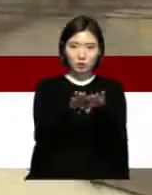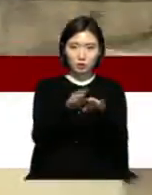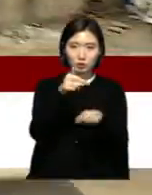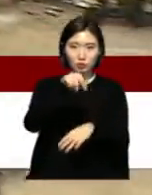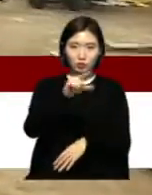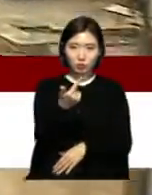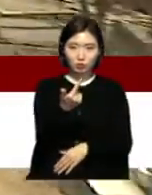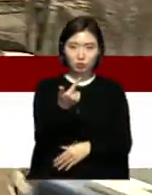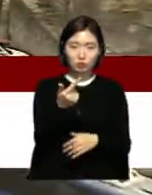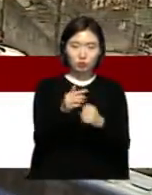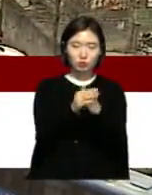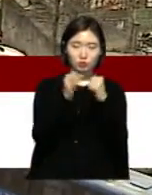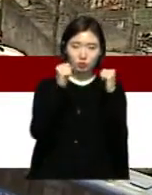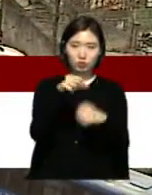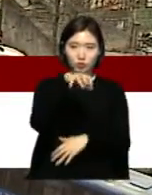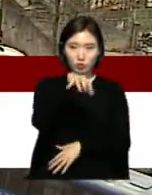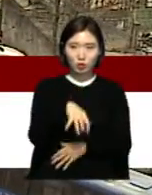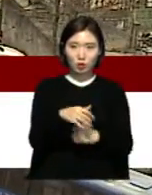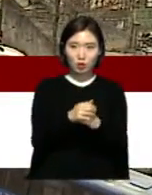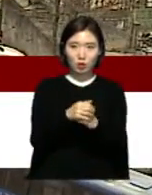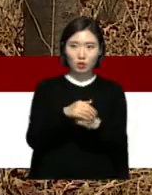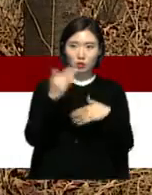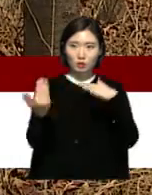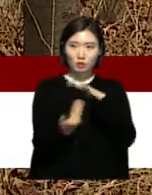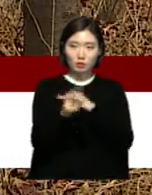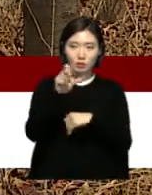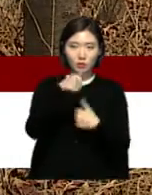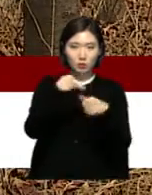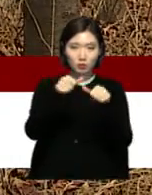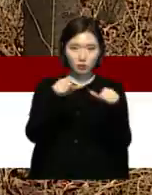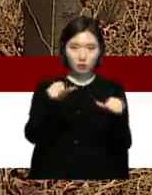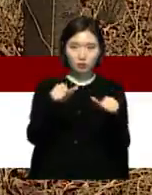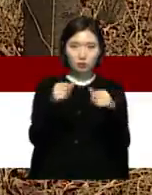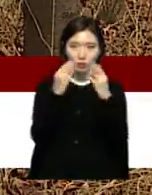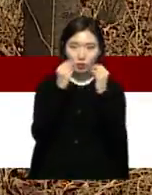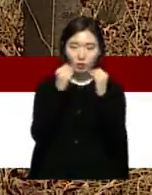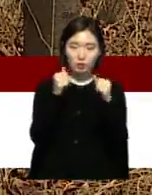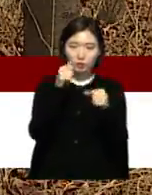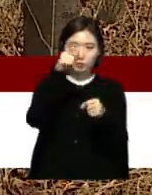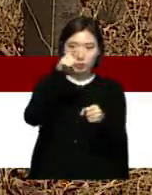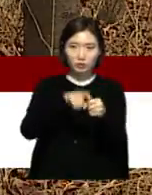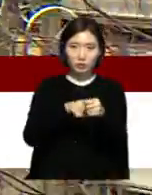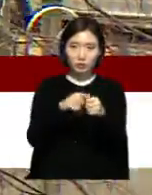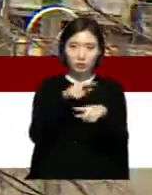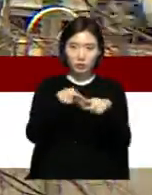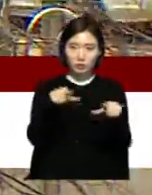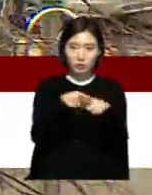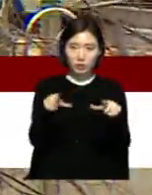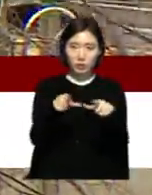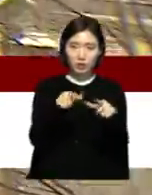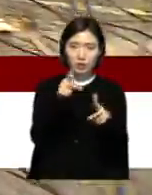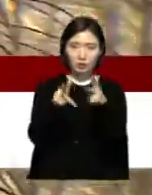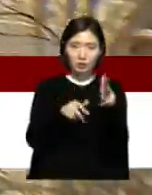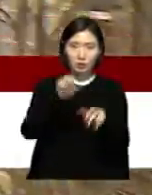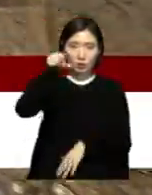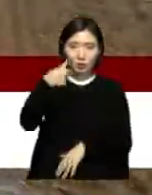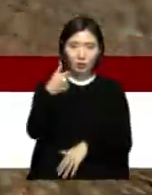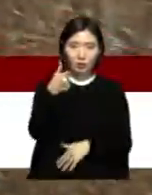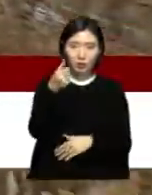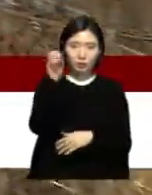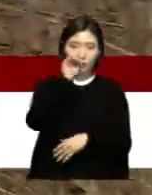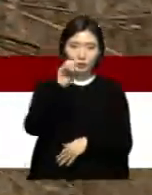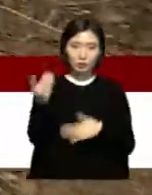용적률 400% 최고높이 25층 주상복합 용지는 일반상업지역 으로 용적률 500% 에